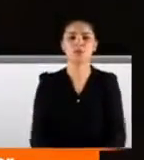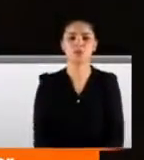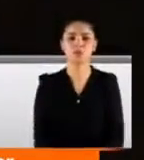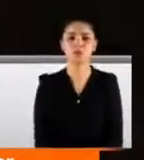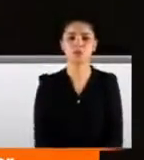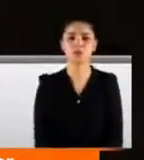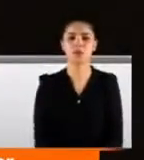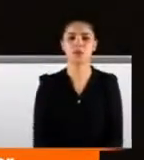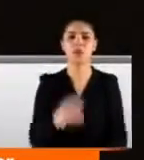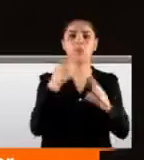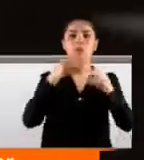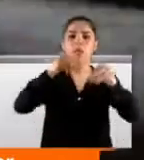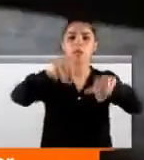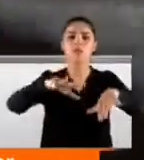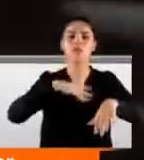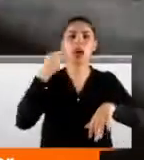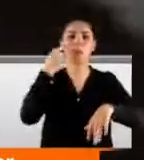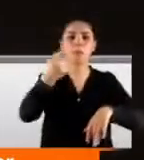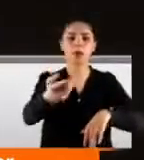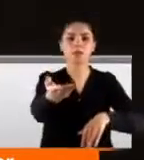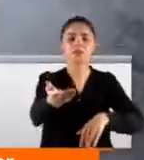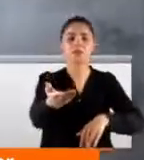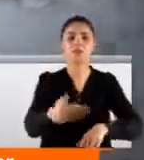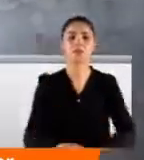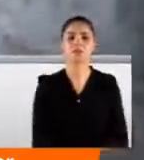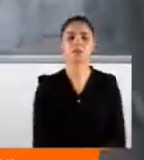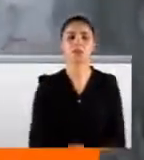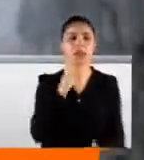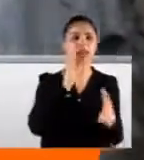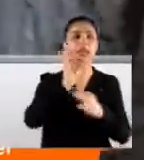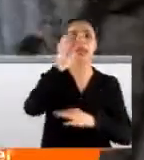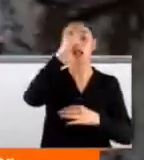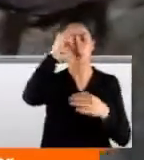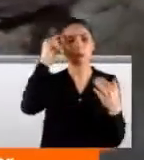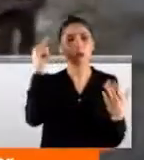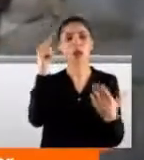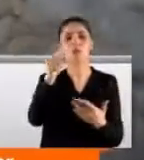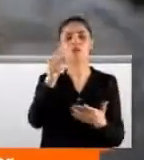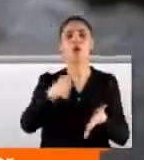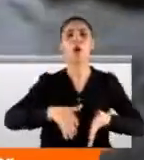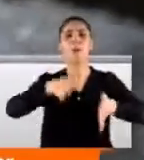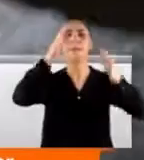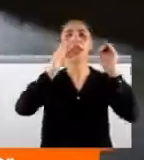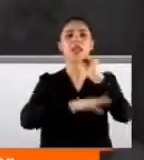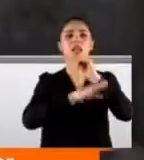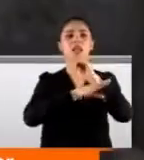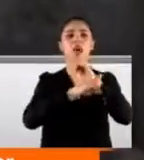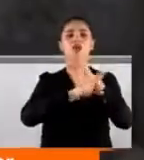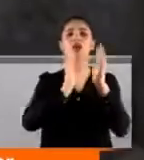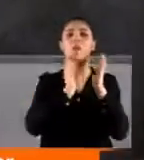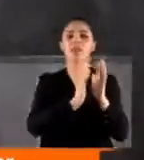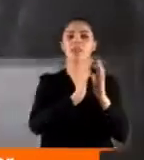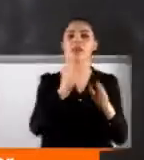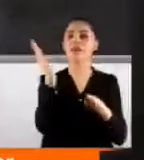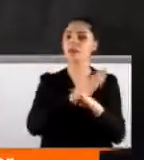Bakın tutuyorum nasıl geliyor. Bakın, bakın, bakın, bakın. Bakın görüyor musunuz? İnsanlar maalesef taput binalarda yaşamaya devam ediyor.